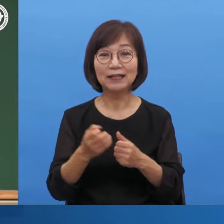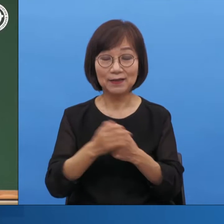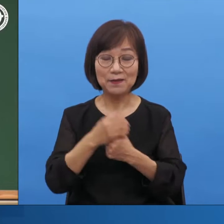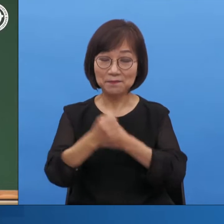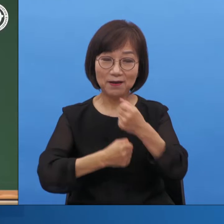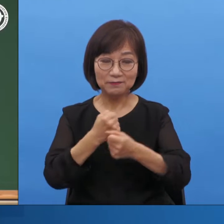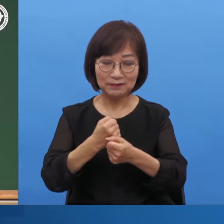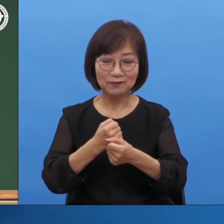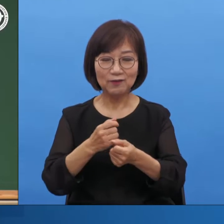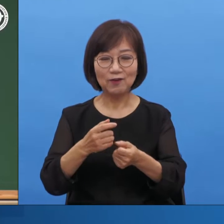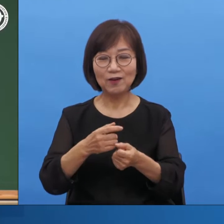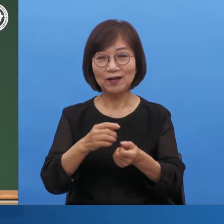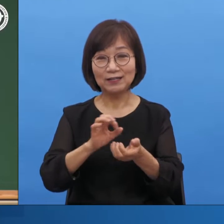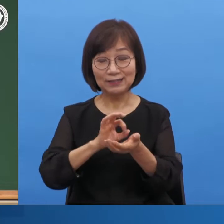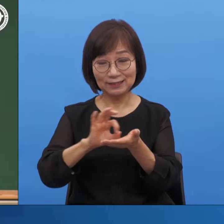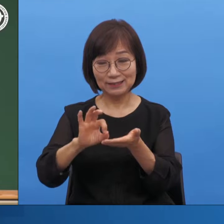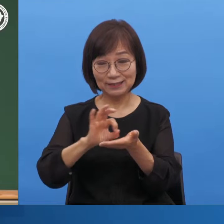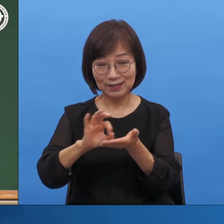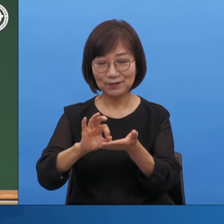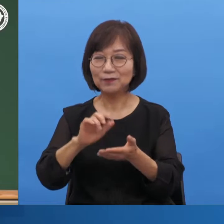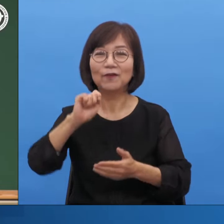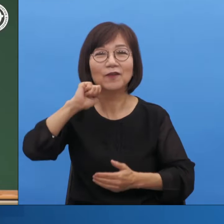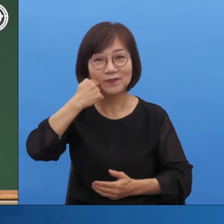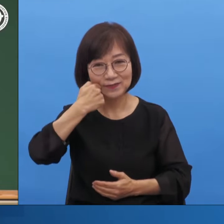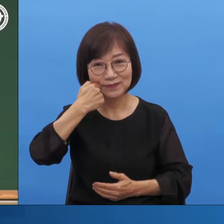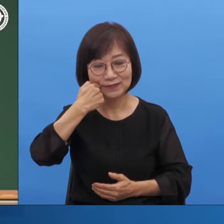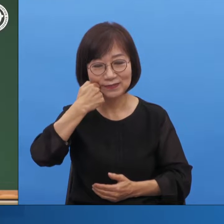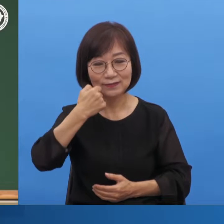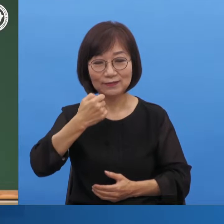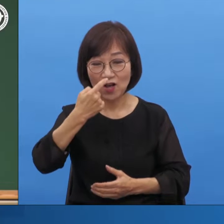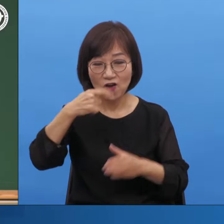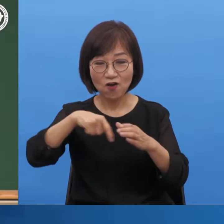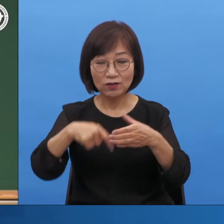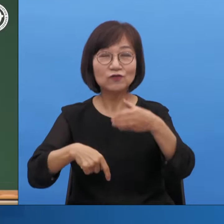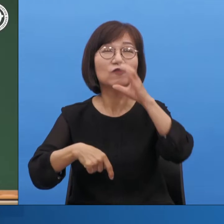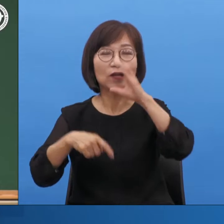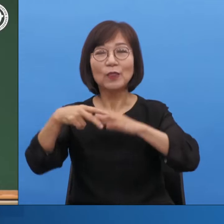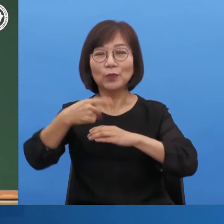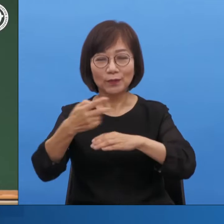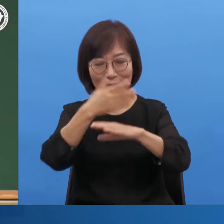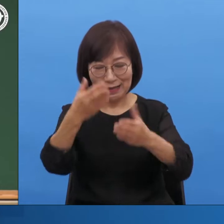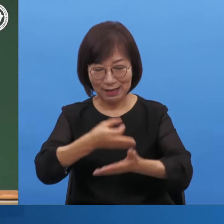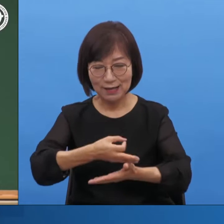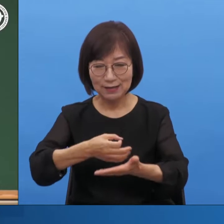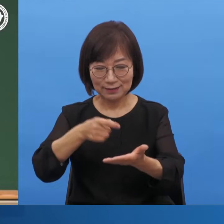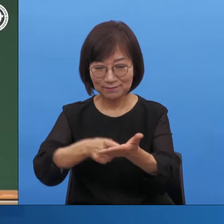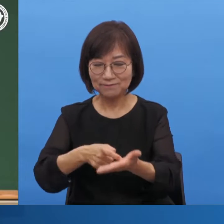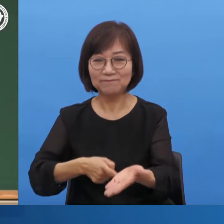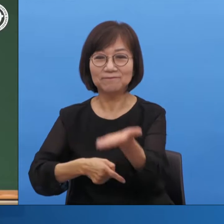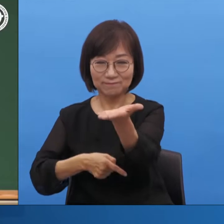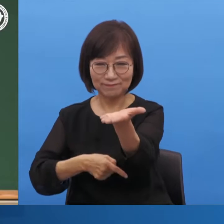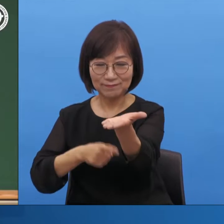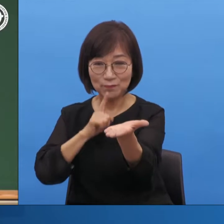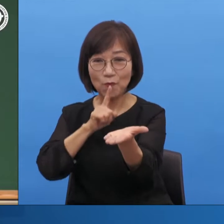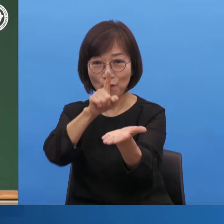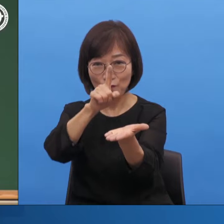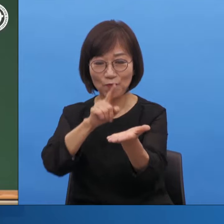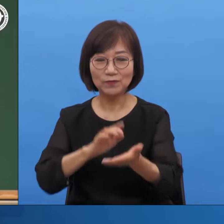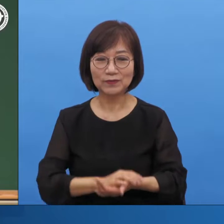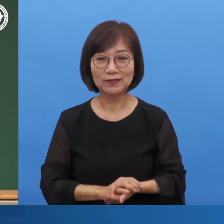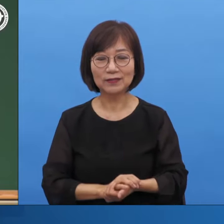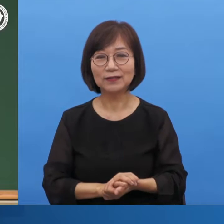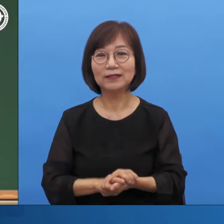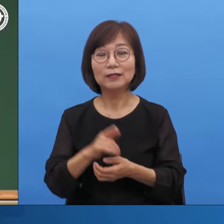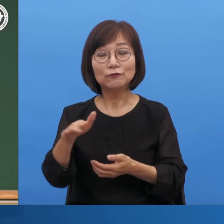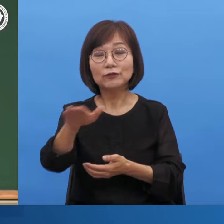못합니다. 그래서 차 한잔 마신 것도 다 올라가게 되어 있습니다. 우리의 헌금을 이렇게 예부기관에